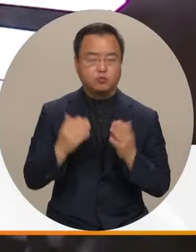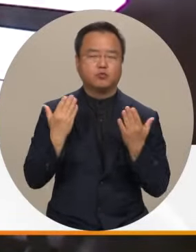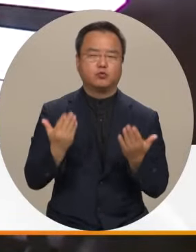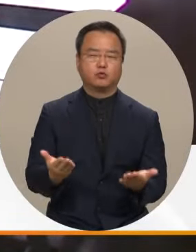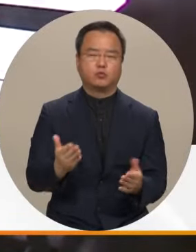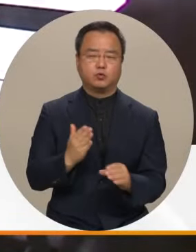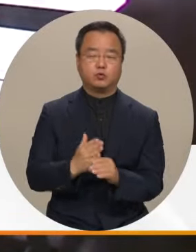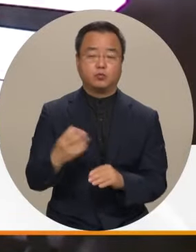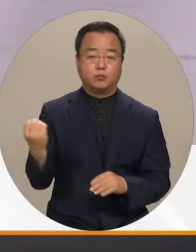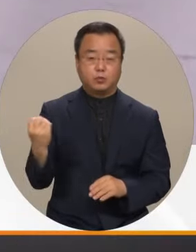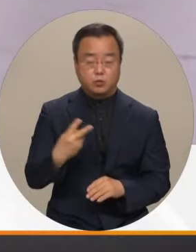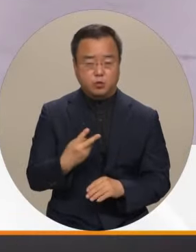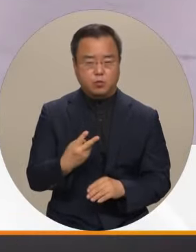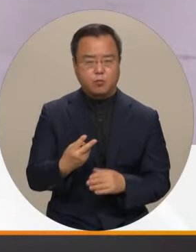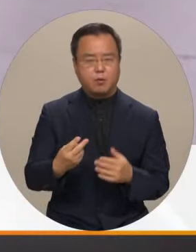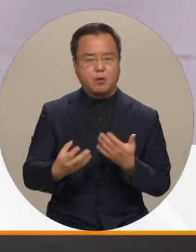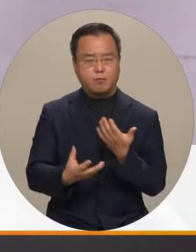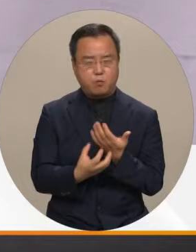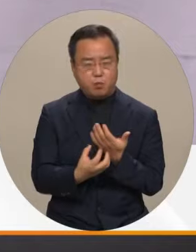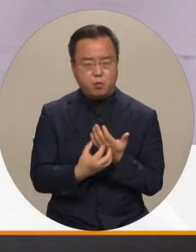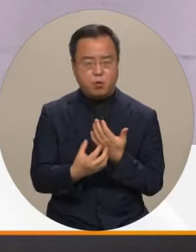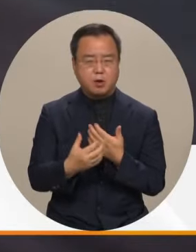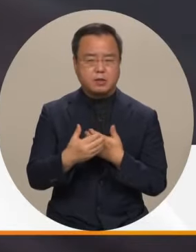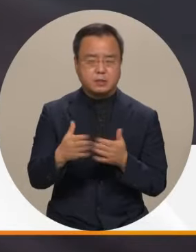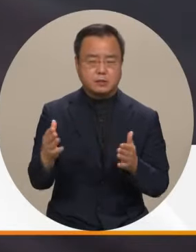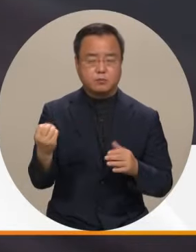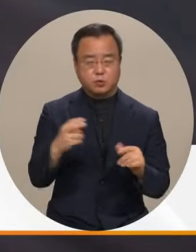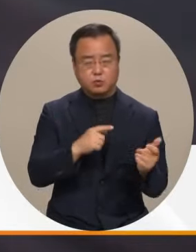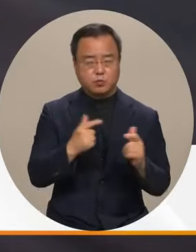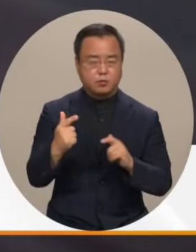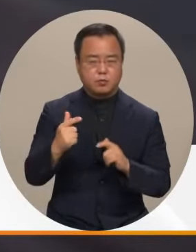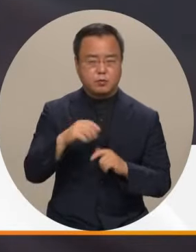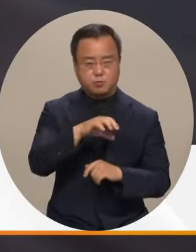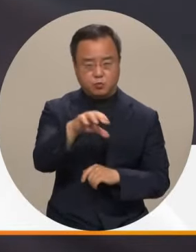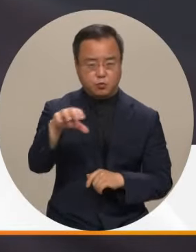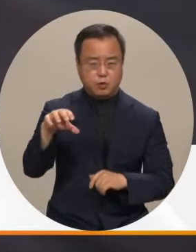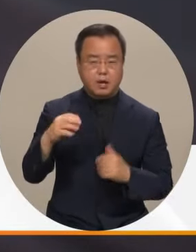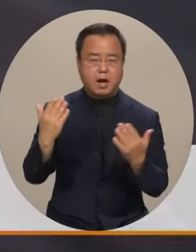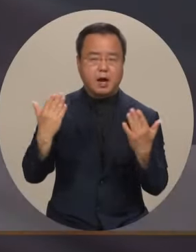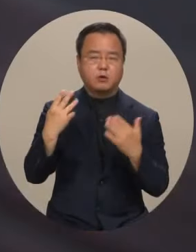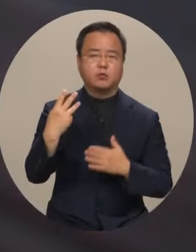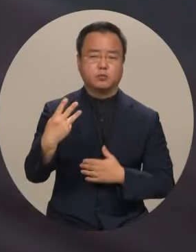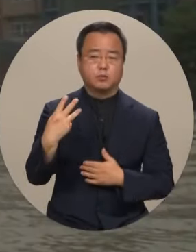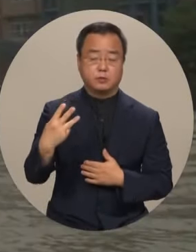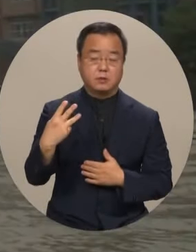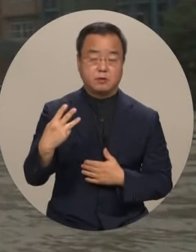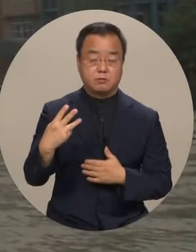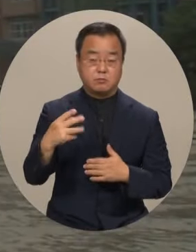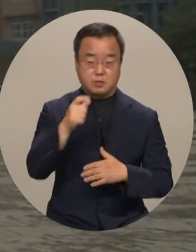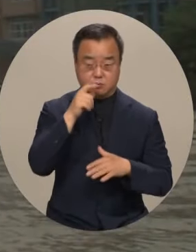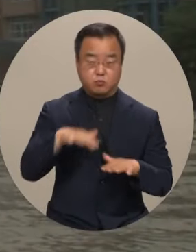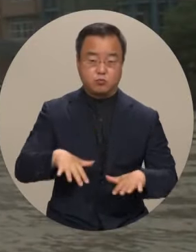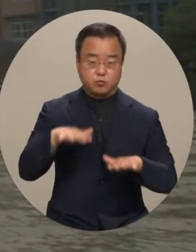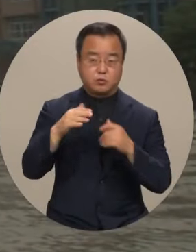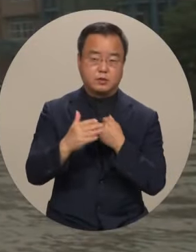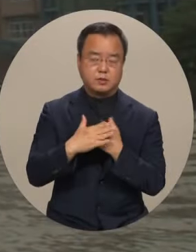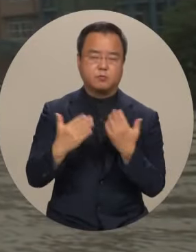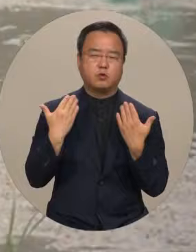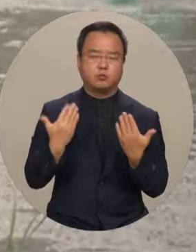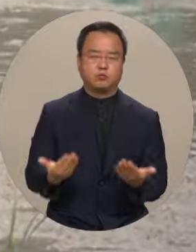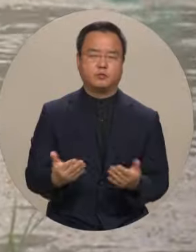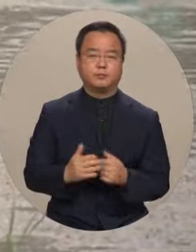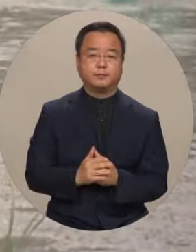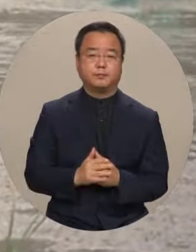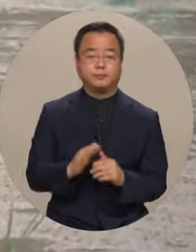기숙사와 보일러실이 침수된 한국 개인 과학고와 전북 외고 모두 세 곳이 오늘 휴업했던 9시 기준